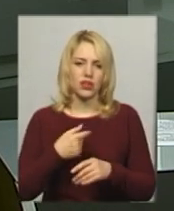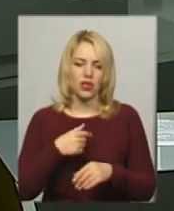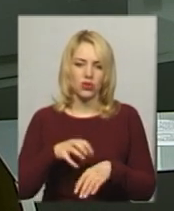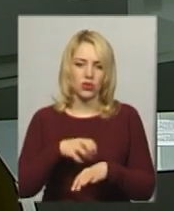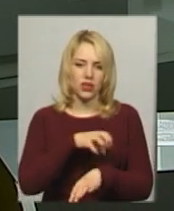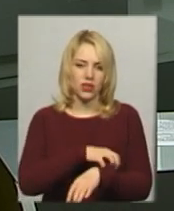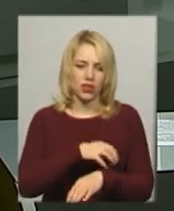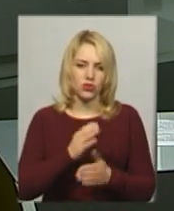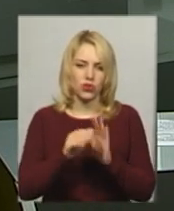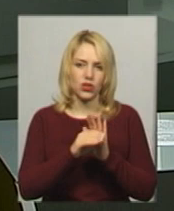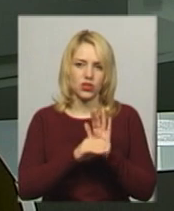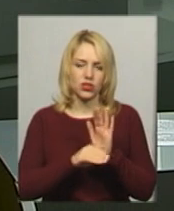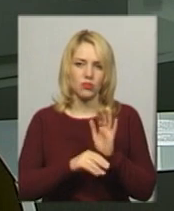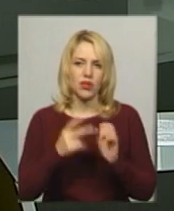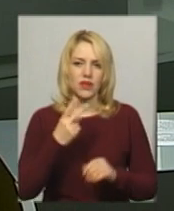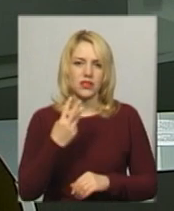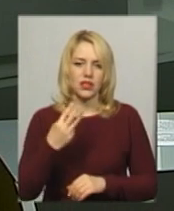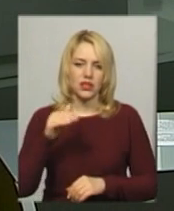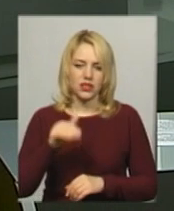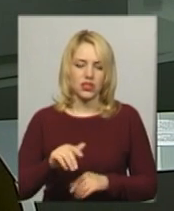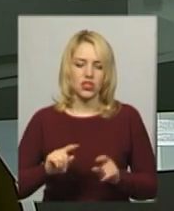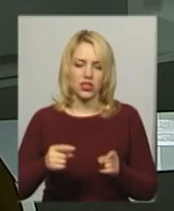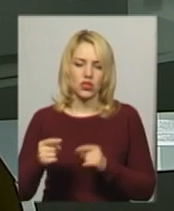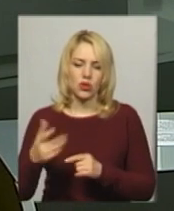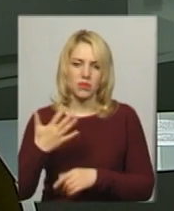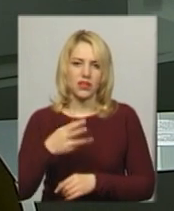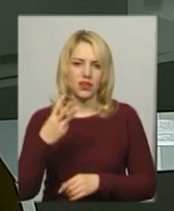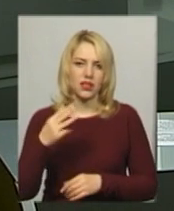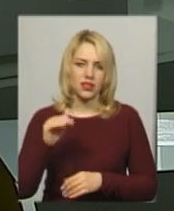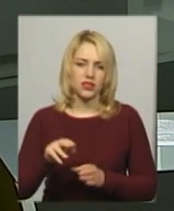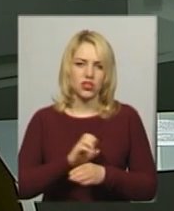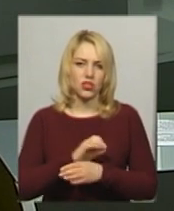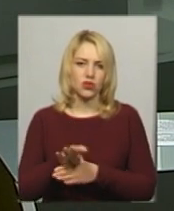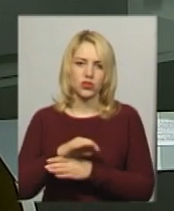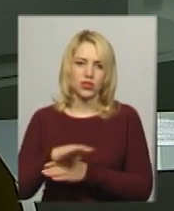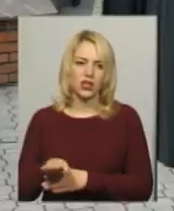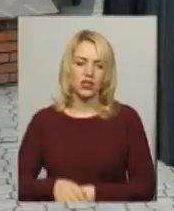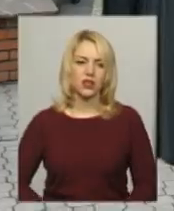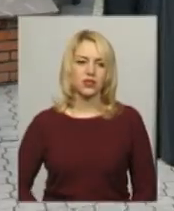тисяч заарештованих та 53 тисячі розстріляних. Подробиці у сюжеті Андрія Гуменного.